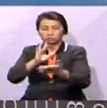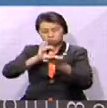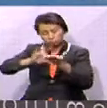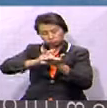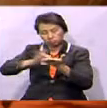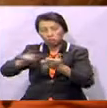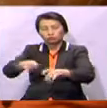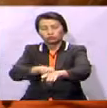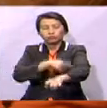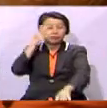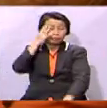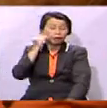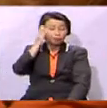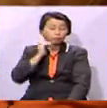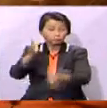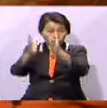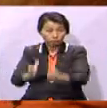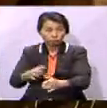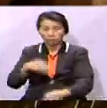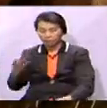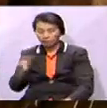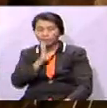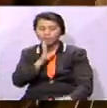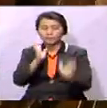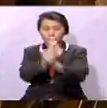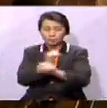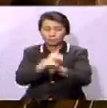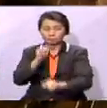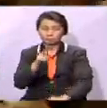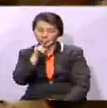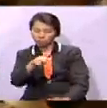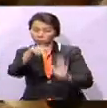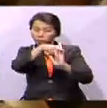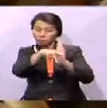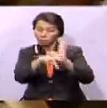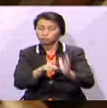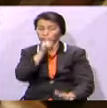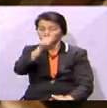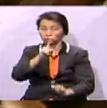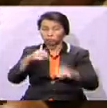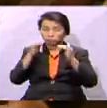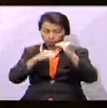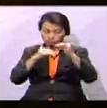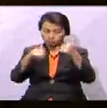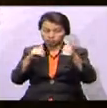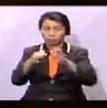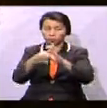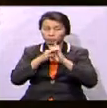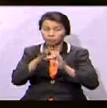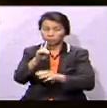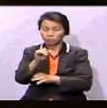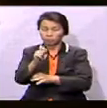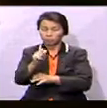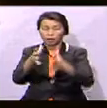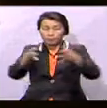bimbit sepanjang pengalaman pelanggan. Beliau berkata Sarawak juga perlu melihat peraturan untuk memastikan tahap permainan, pemilikan data yang